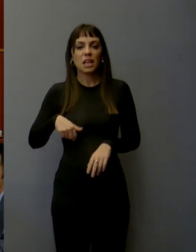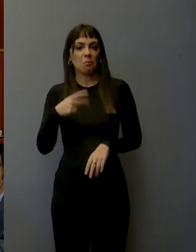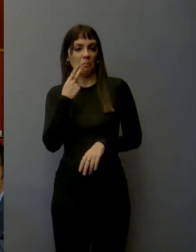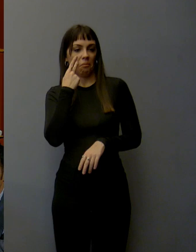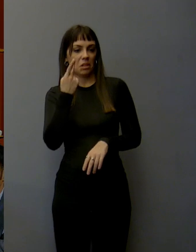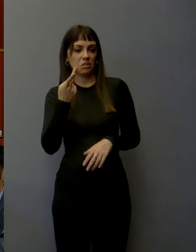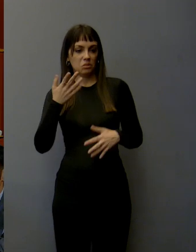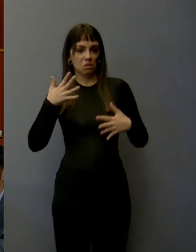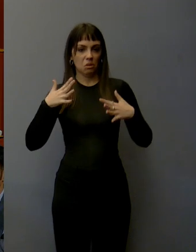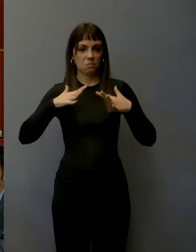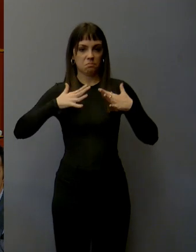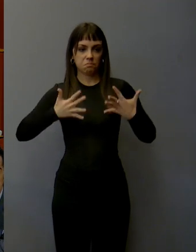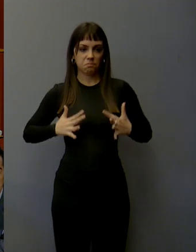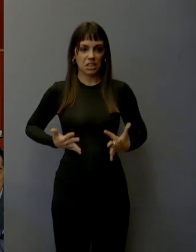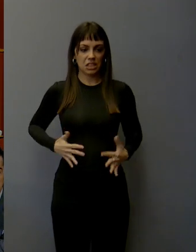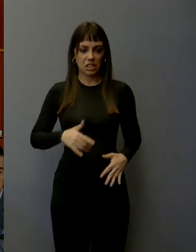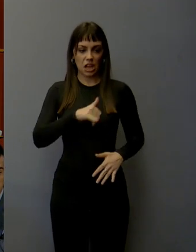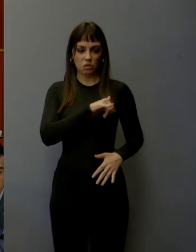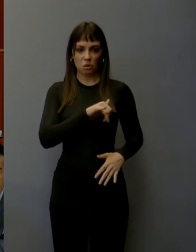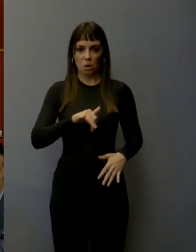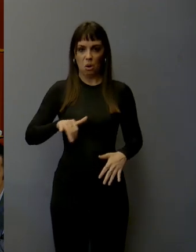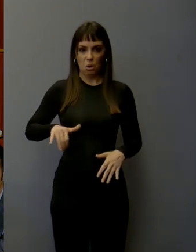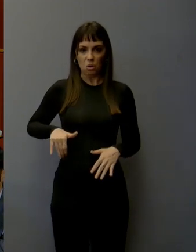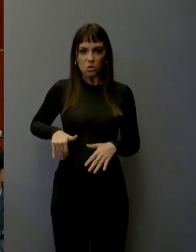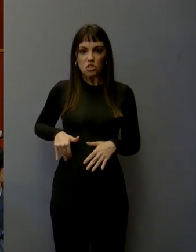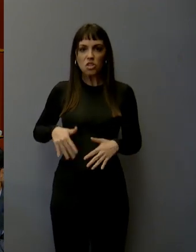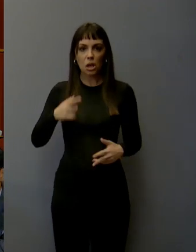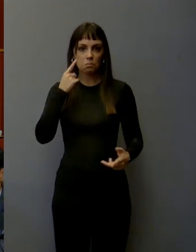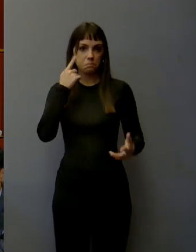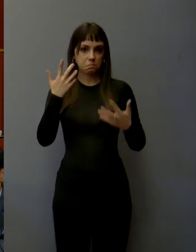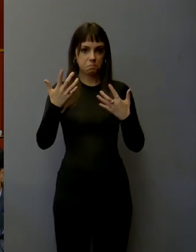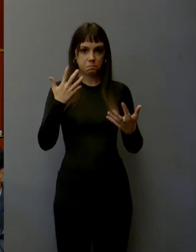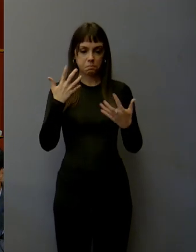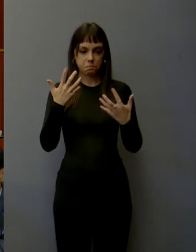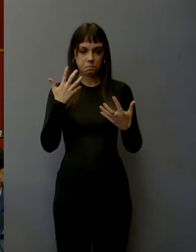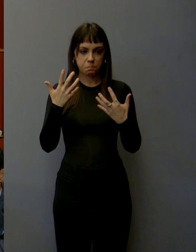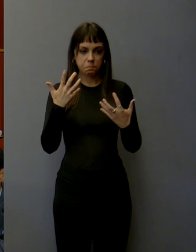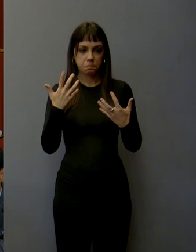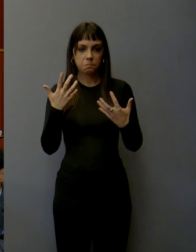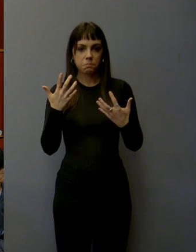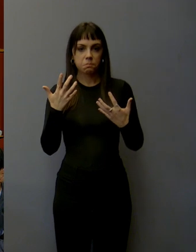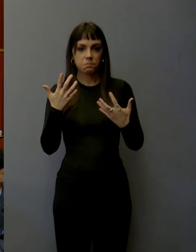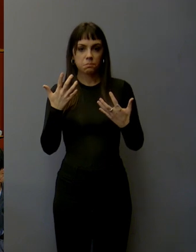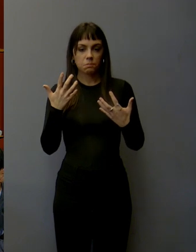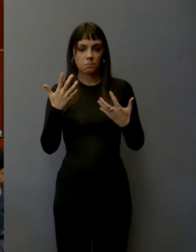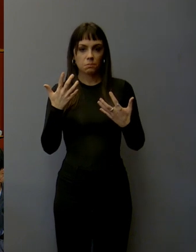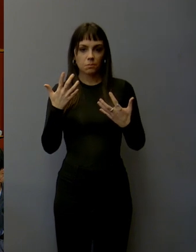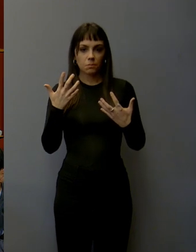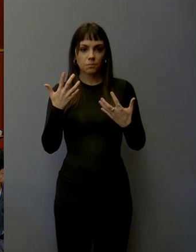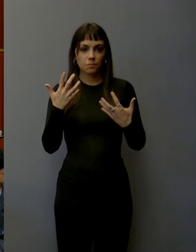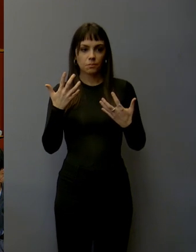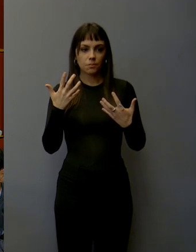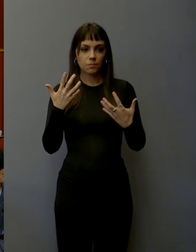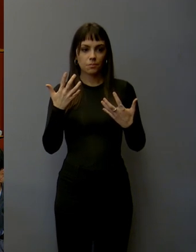purtroppo non ci sono più i giovanissimi allievi delle scuole elementari perché penso che loro in qualche maniera avrebbe